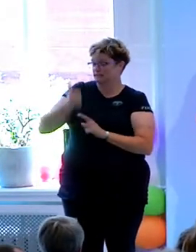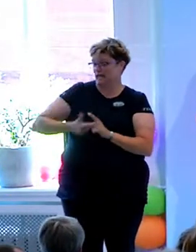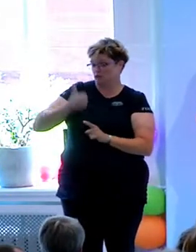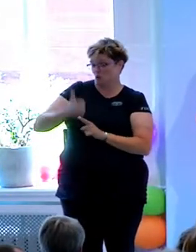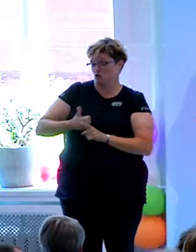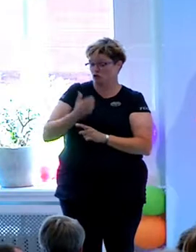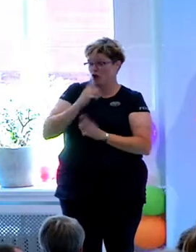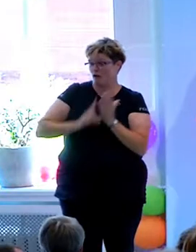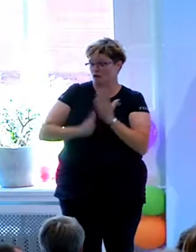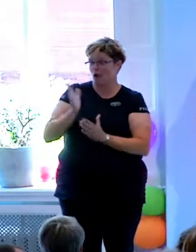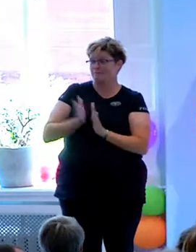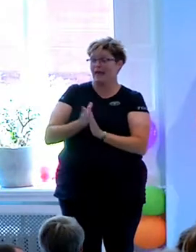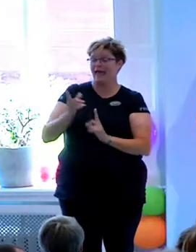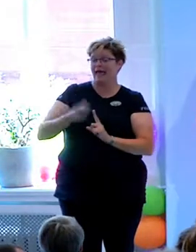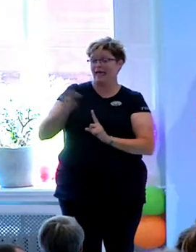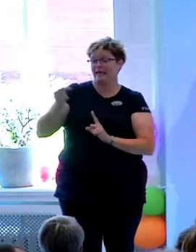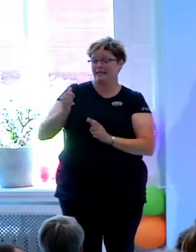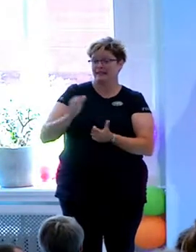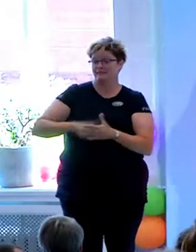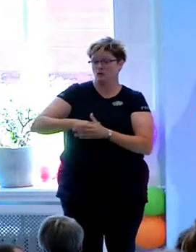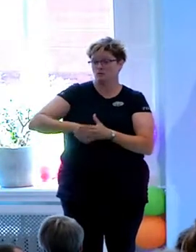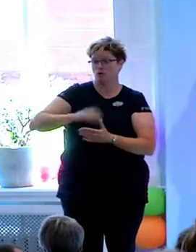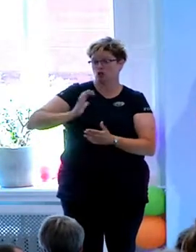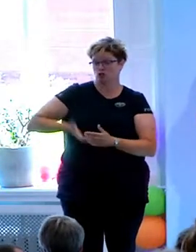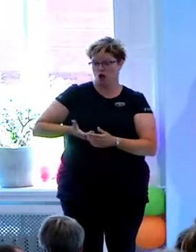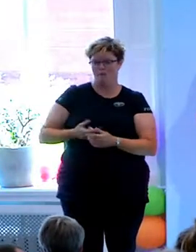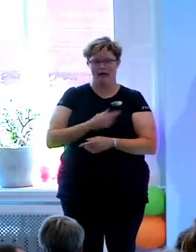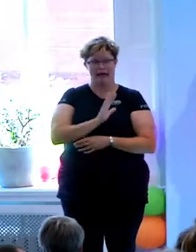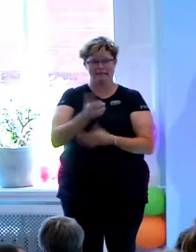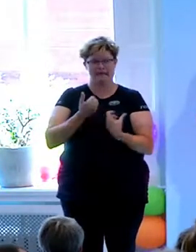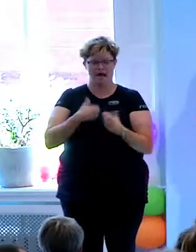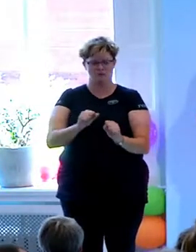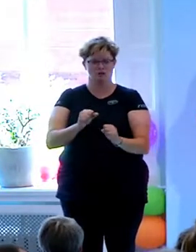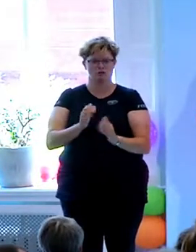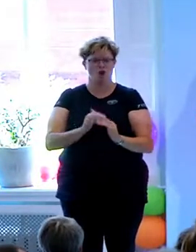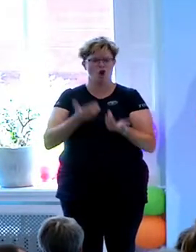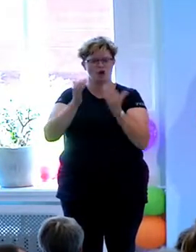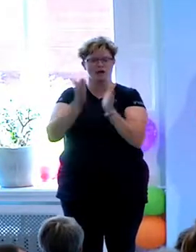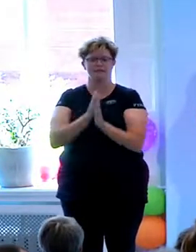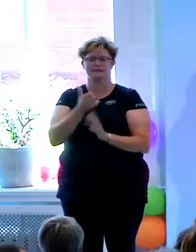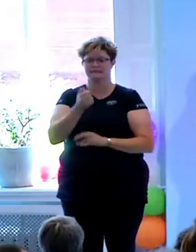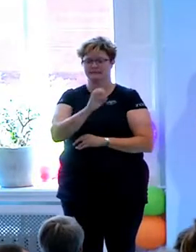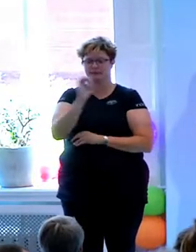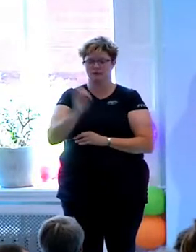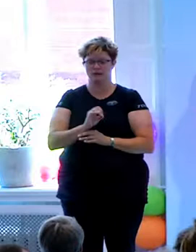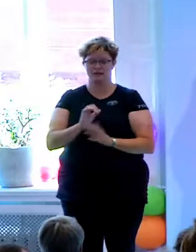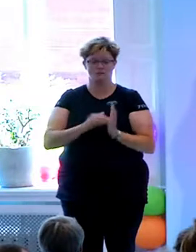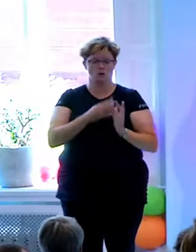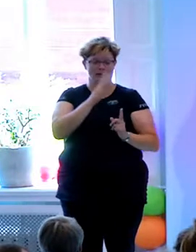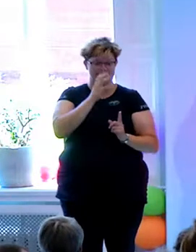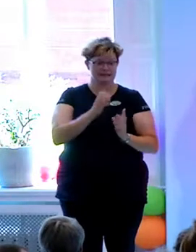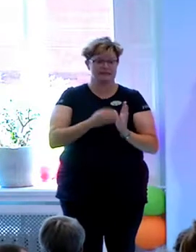med Elitfotbolldam. Och ni ökade då ert engagemang med 60% från 90 miljoner till 145 miljoner